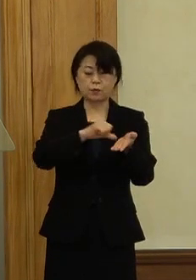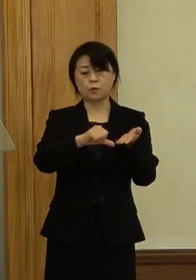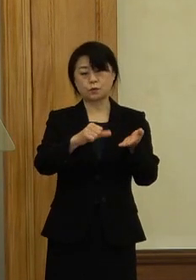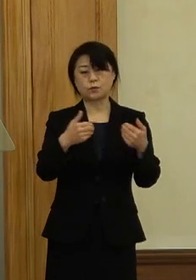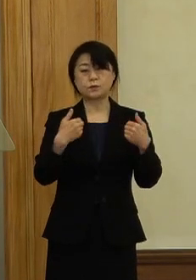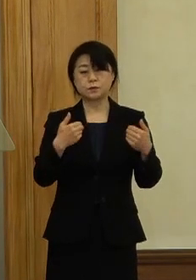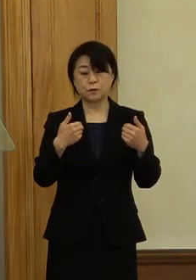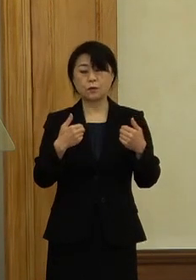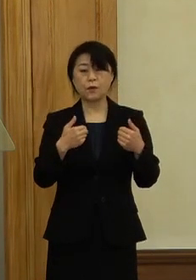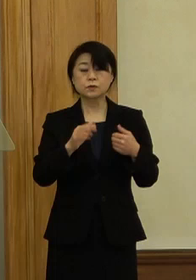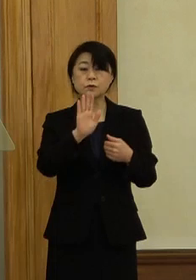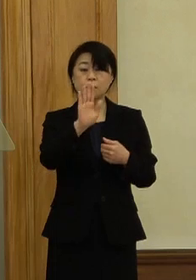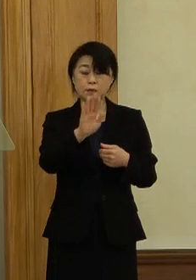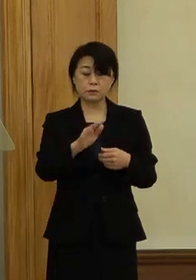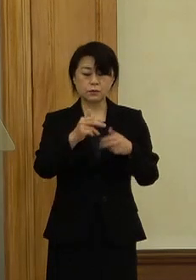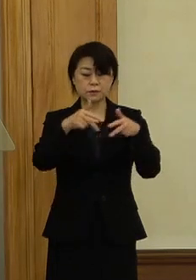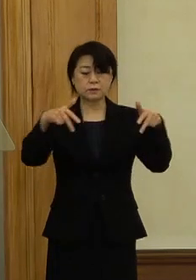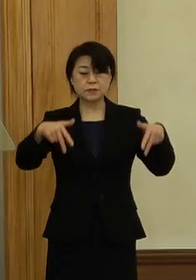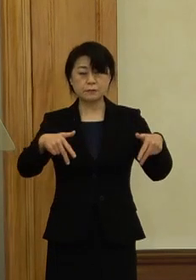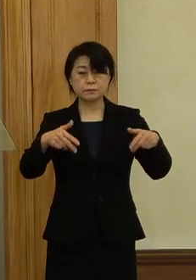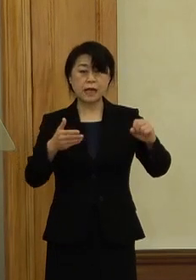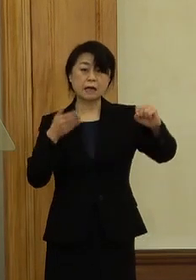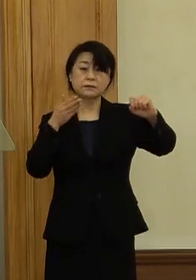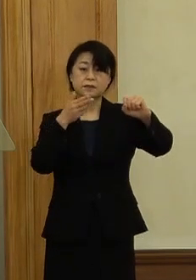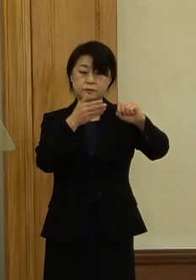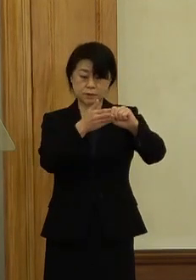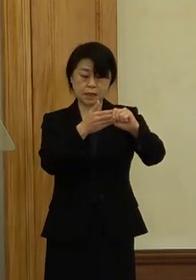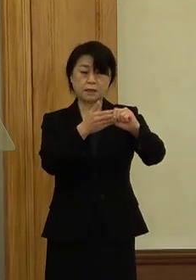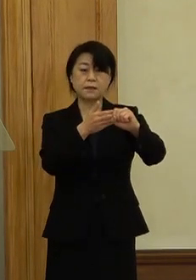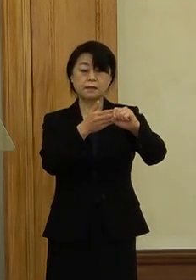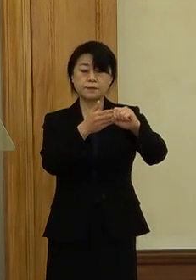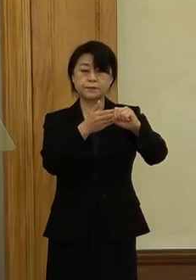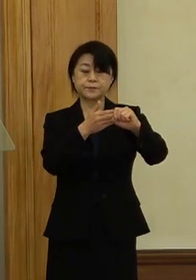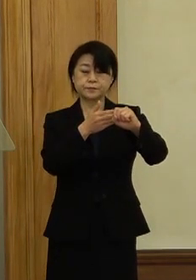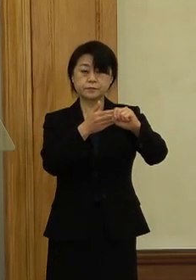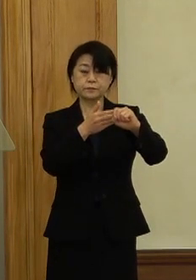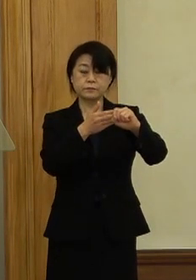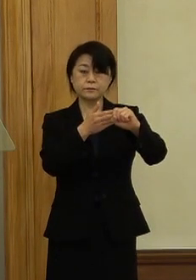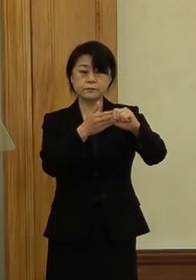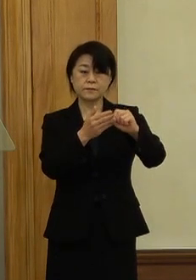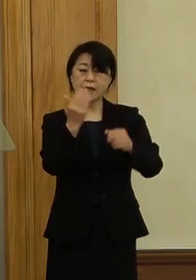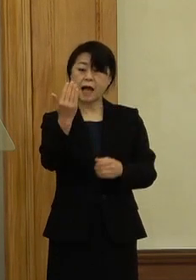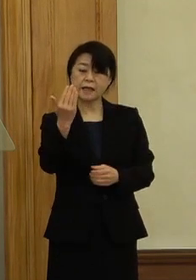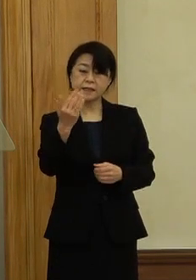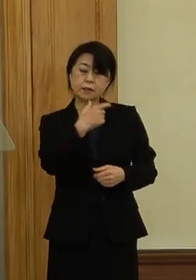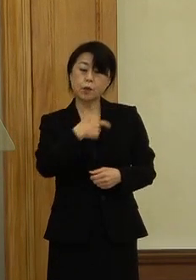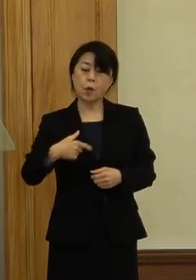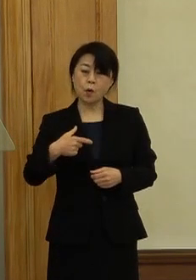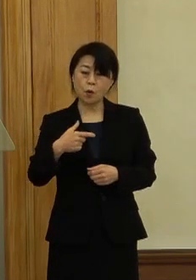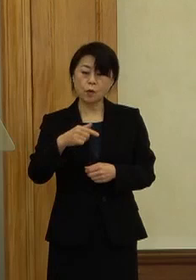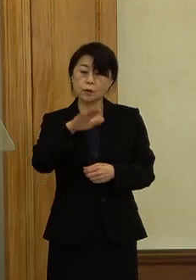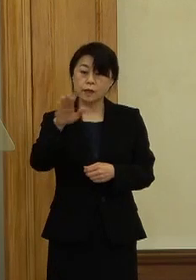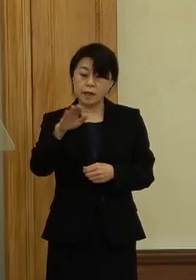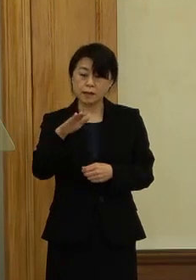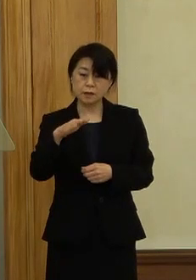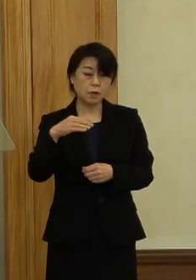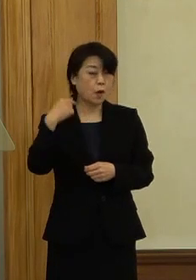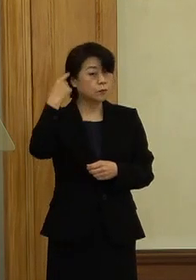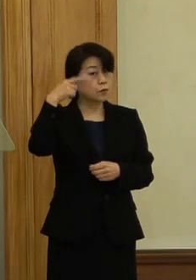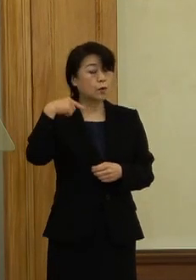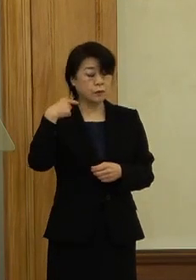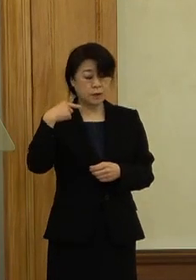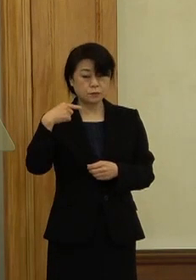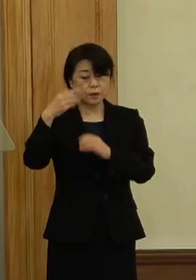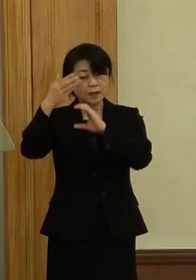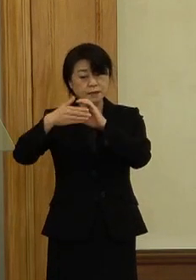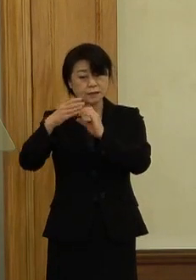。その後システムにアクセスしていただき、お相手候補となる方々のプロフィールや